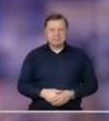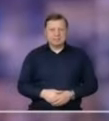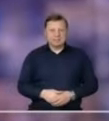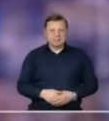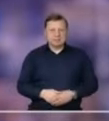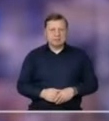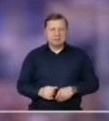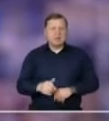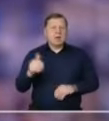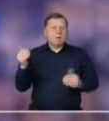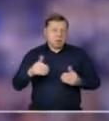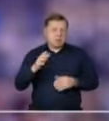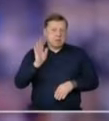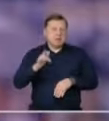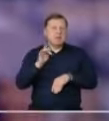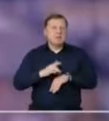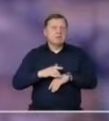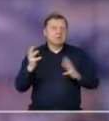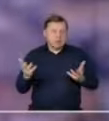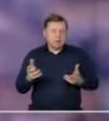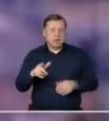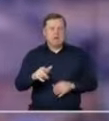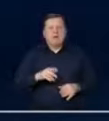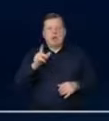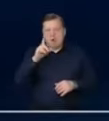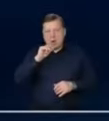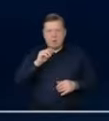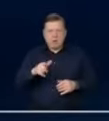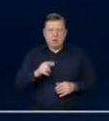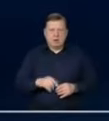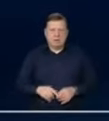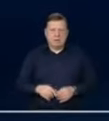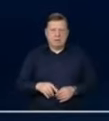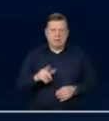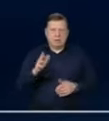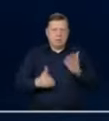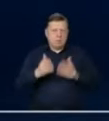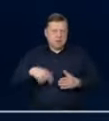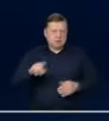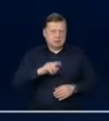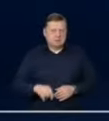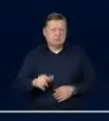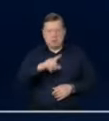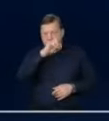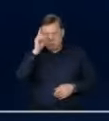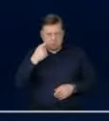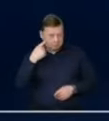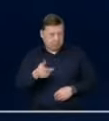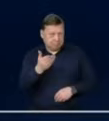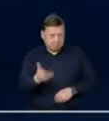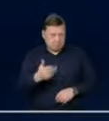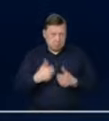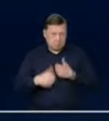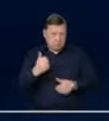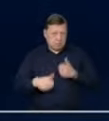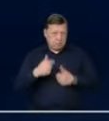zupełnie inny efekt może przynieść za to chaos ze znakami w Opolu Lubelskim. Przy takim ich nagromadzeniu to nawet osoby z sokolim wzrokiem mogą mieć problem